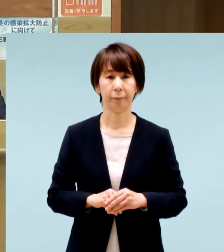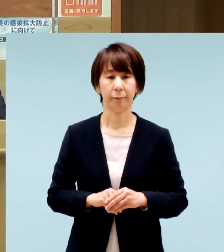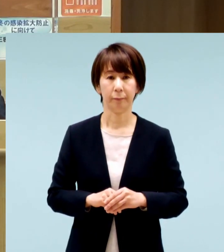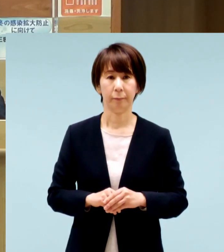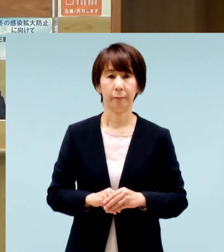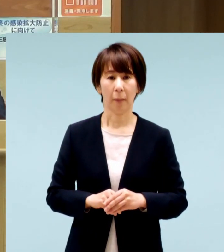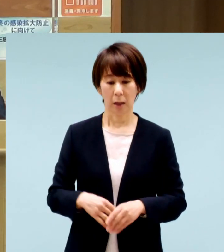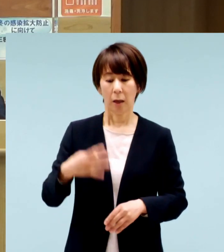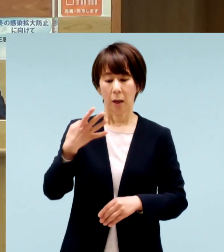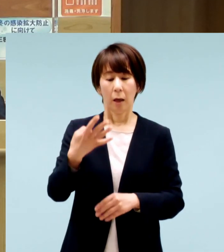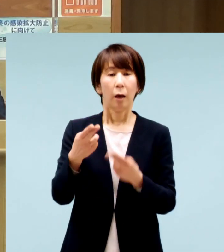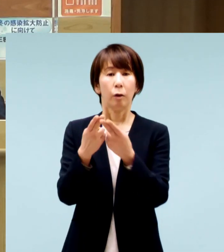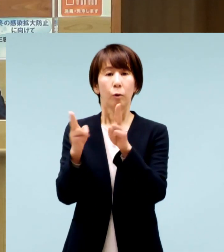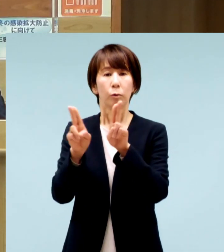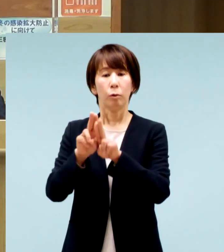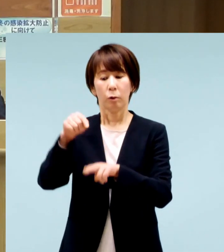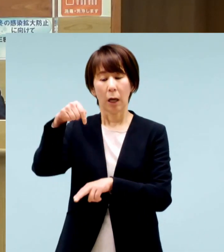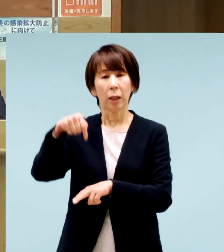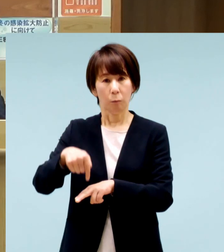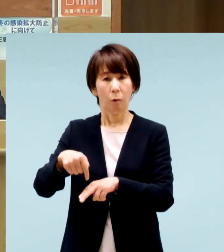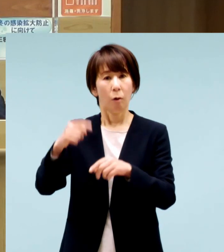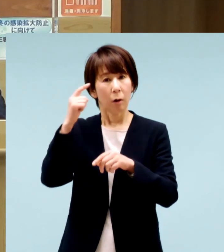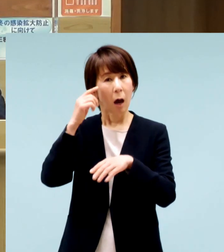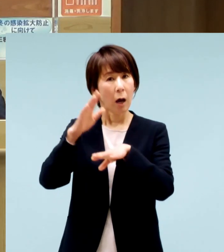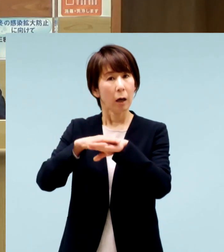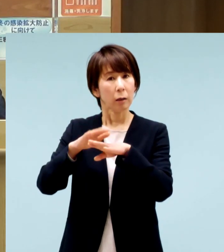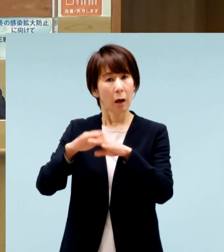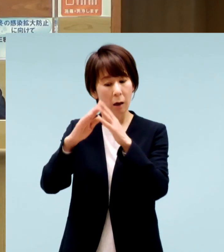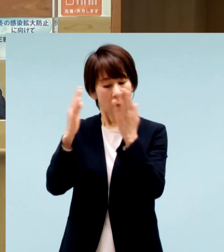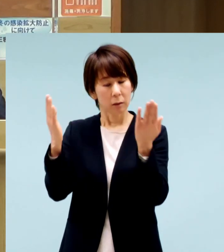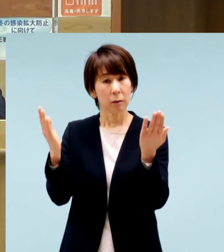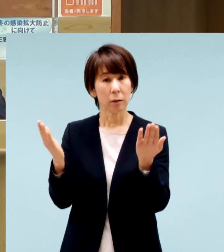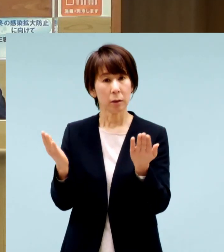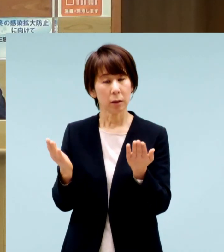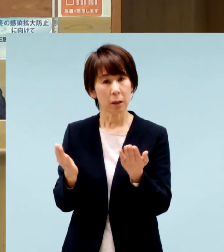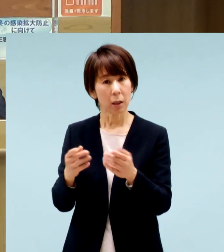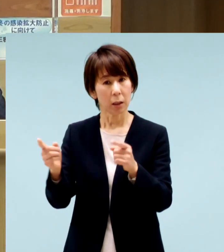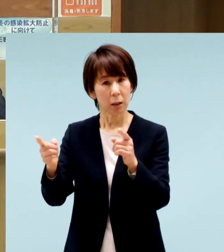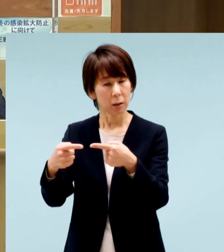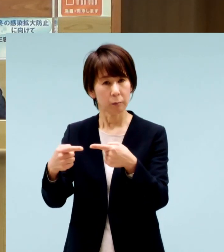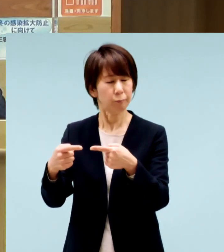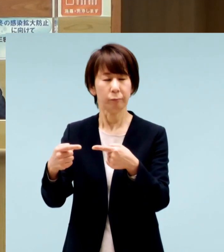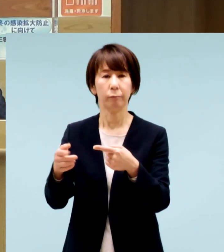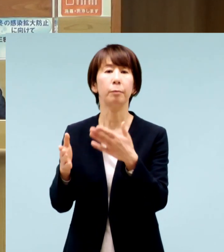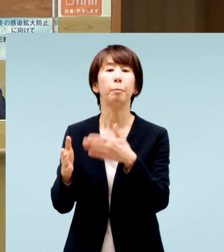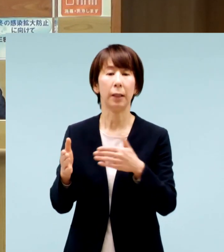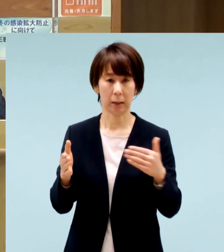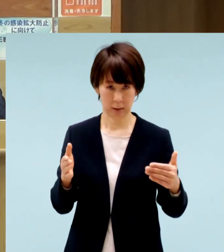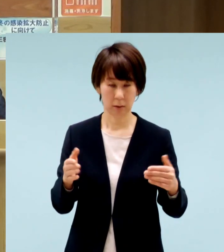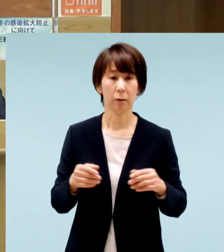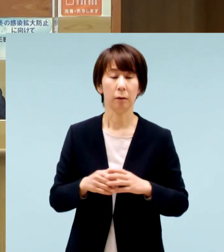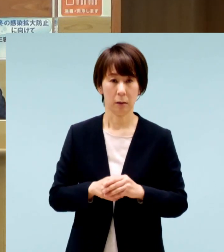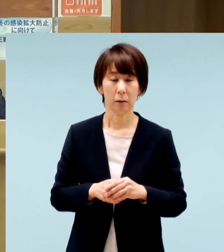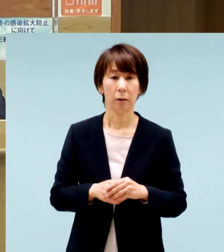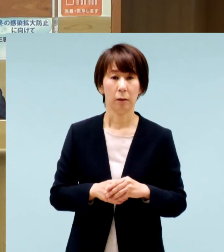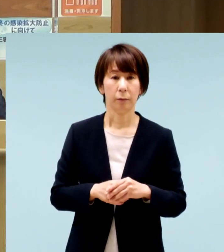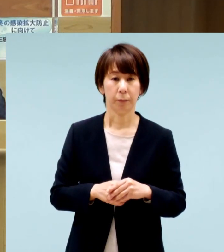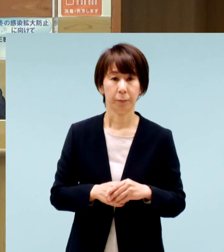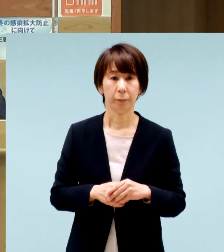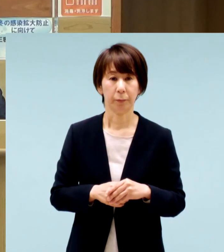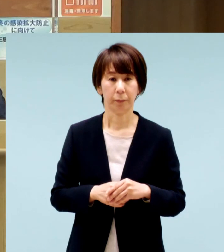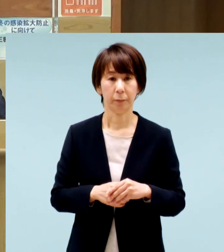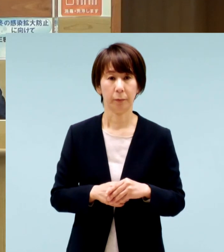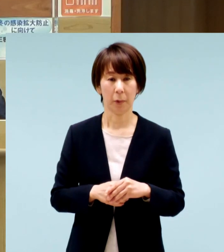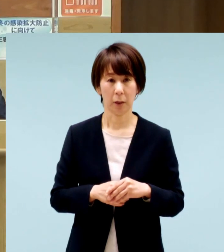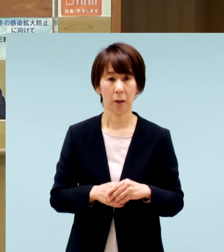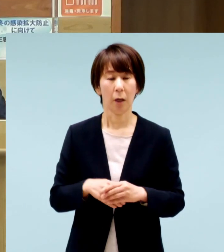考え方が完全にまだ一致しないところがあるのではないかというふうに思いますけども、やはり、まあ、その18歳